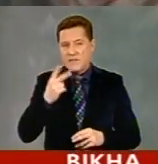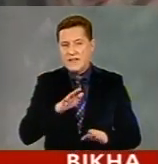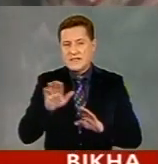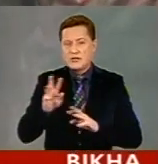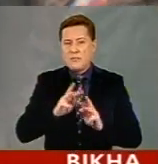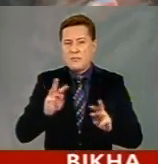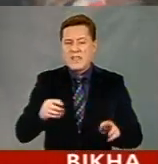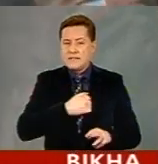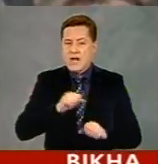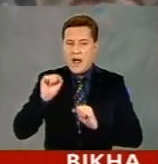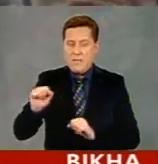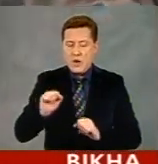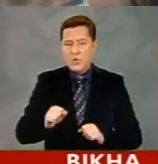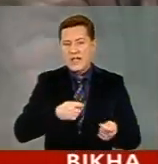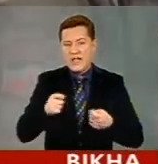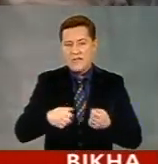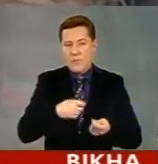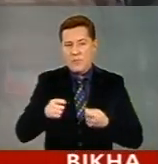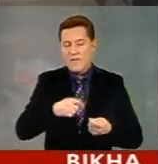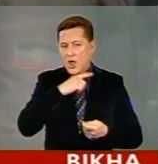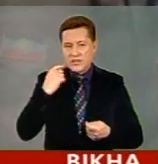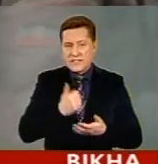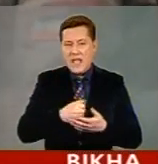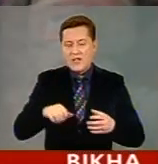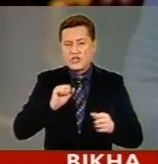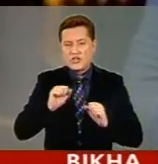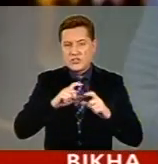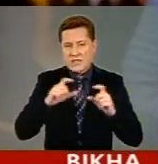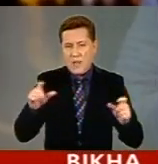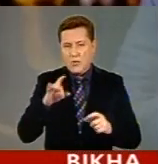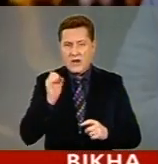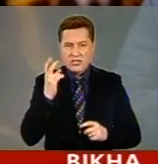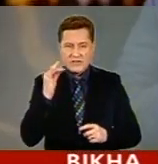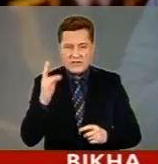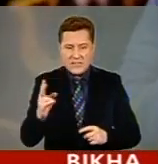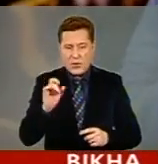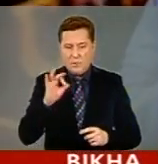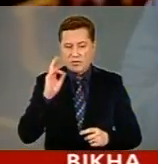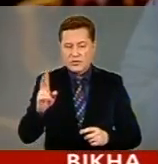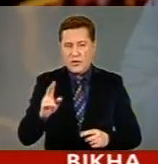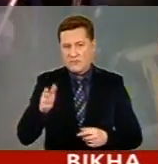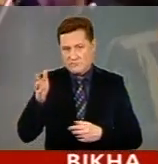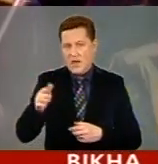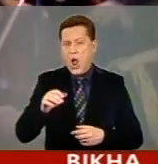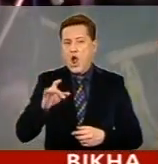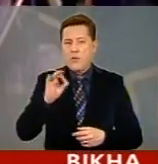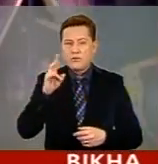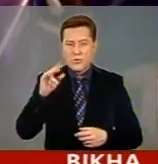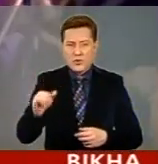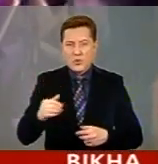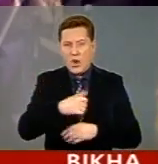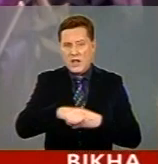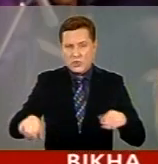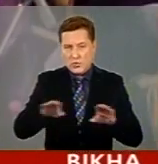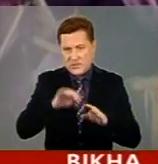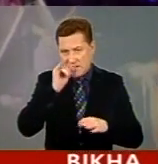міністра оборони, керівник управління російського генштабу, депутати Держдуми Рашкін та Кобзон. Йосипові Кобзону кордони ЄС закрили за те, що він